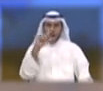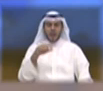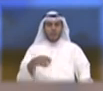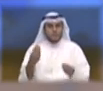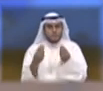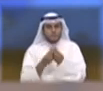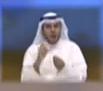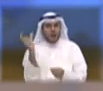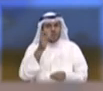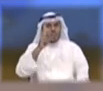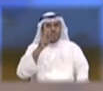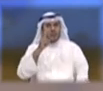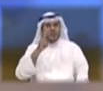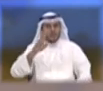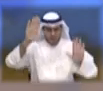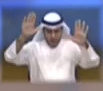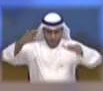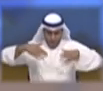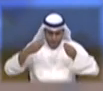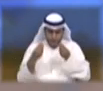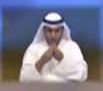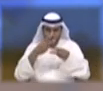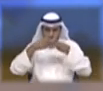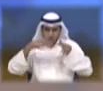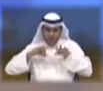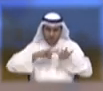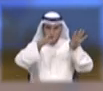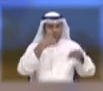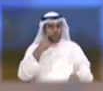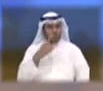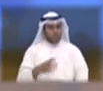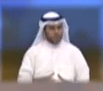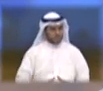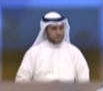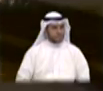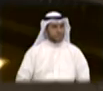12 طائرة إيرباص لضمها إلى أسطول الشركة.